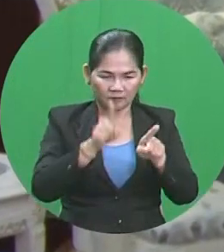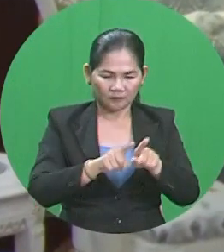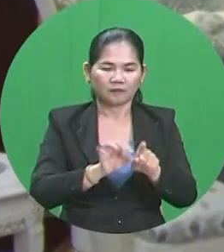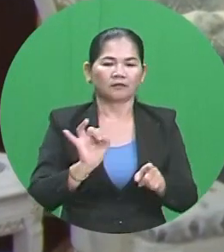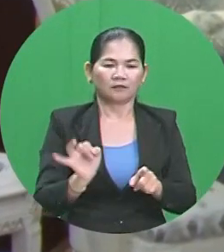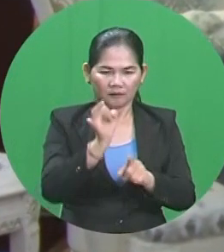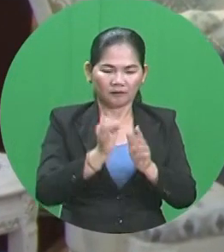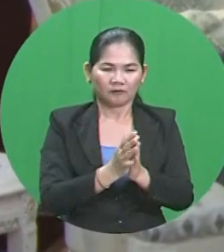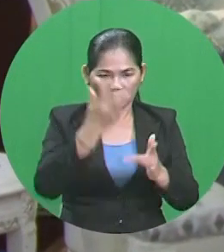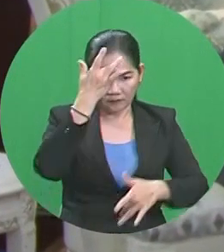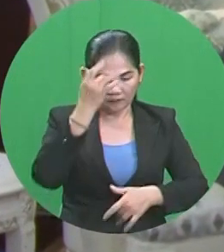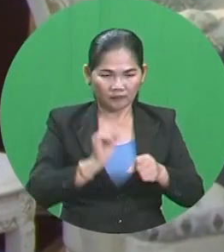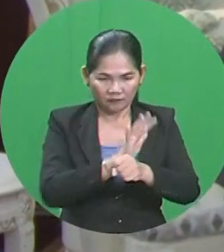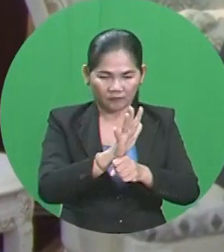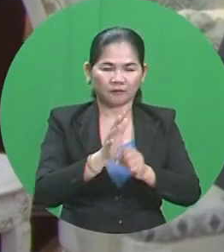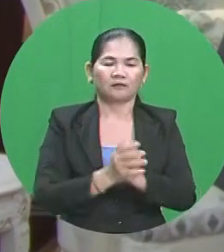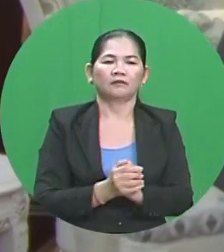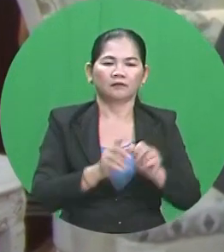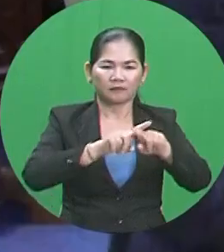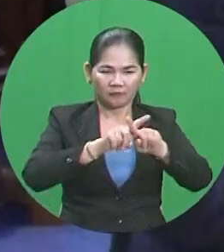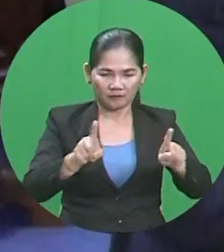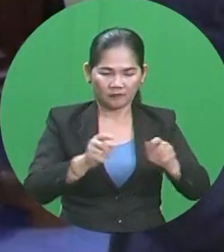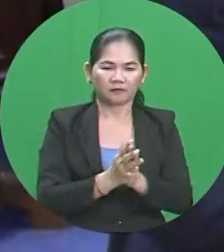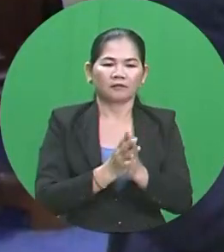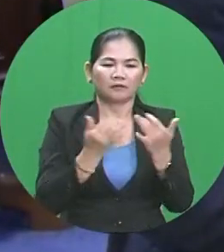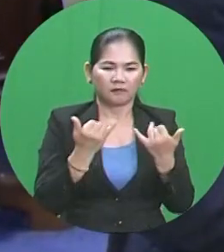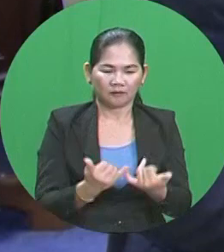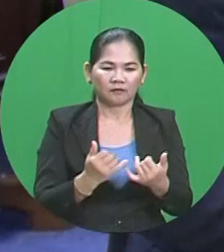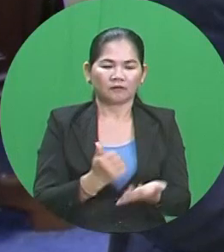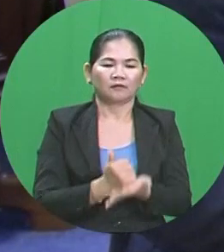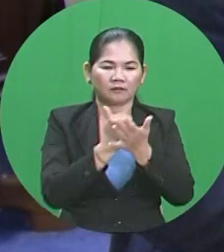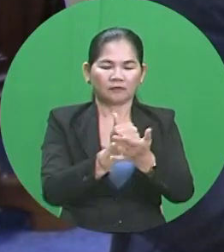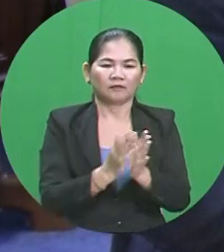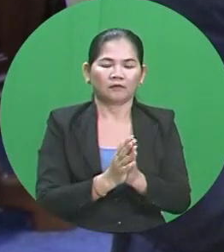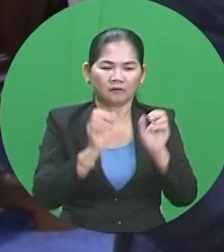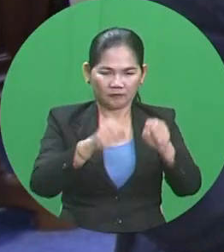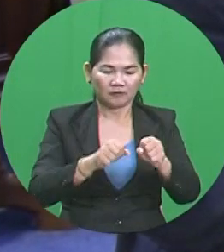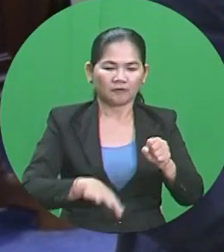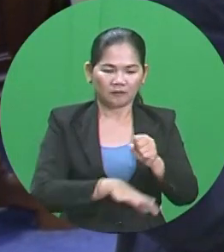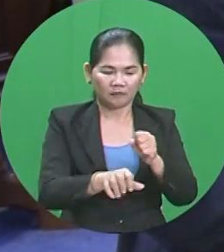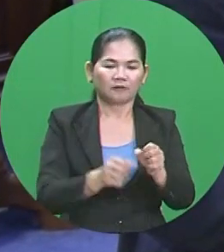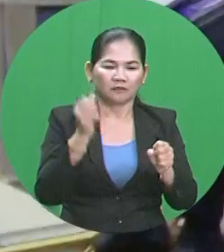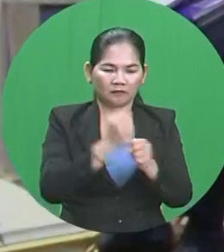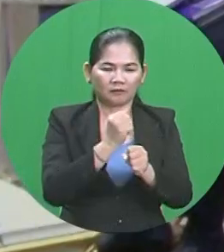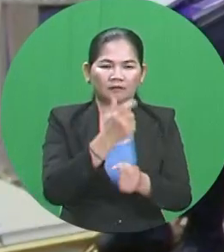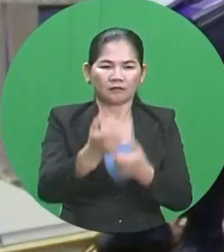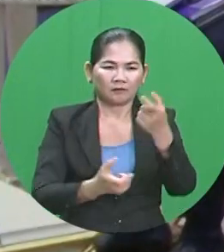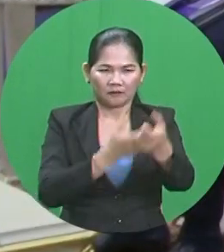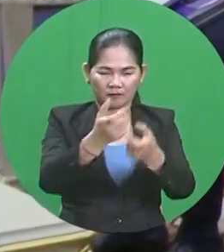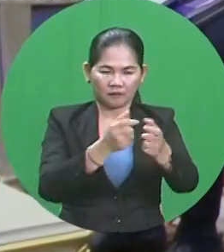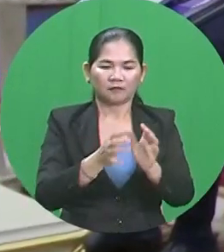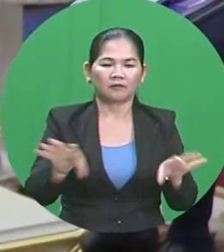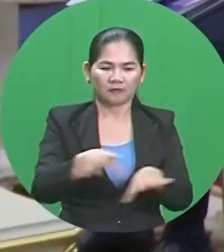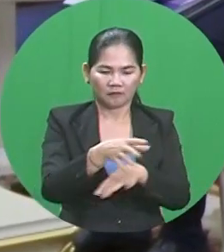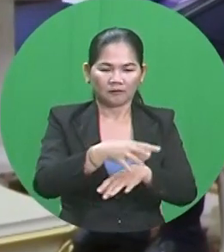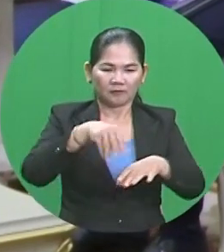ឈ្នះលើជំងឺ COVID-19 ប៉ុណ្ណោះទេតែវាក៏អាចផ្ដល់លទ្ធភាពដល់កម្ពុជាឲ្យអាចដំណើរការសកម្ម